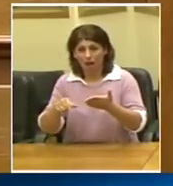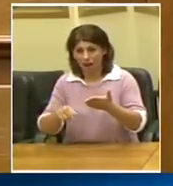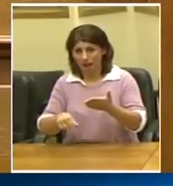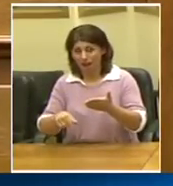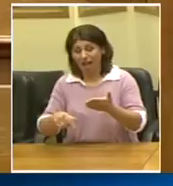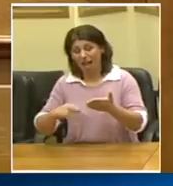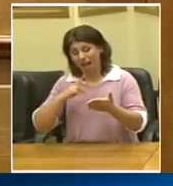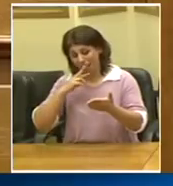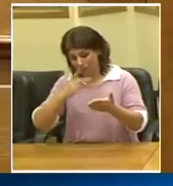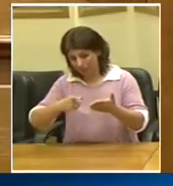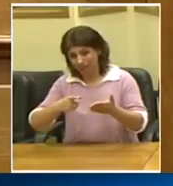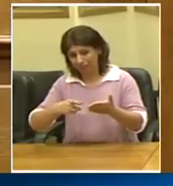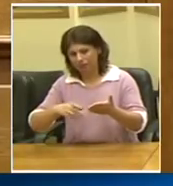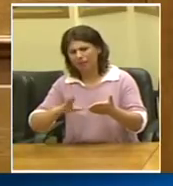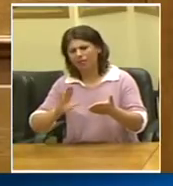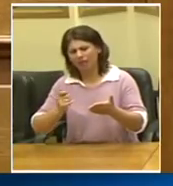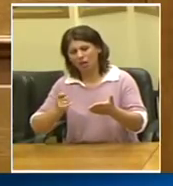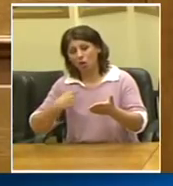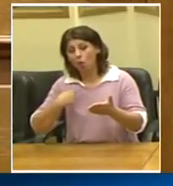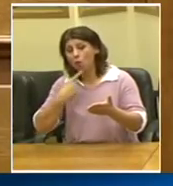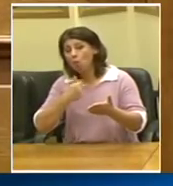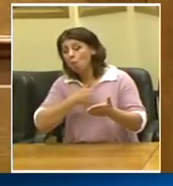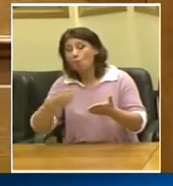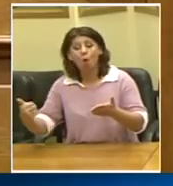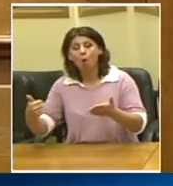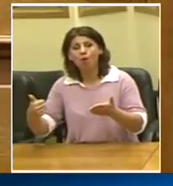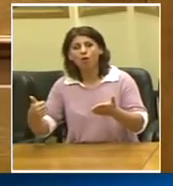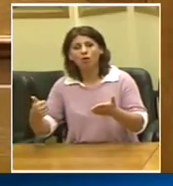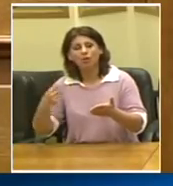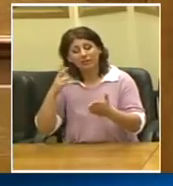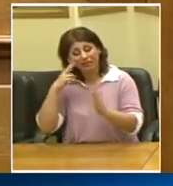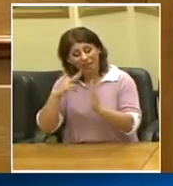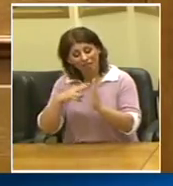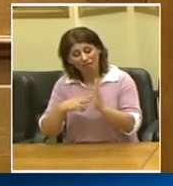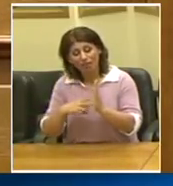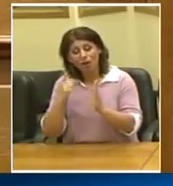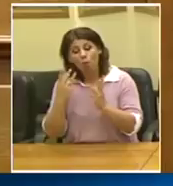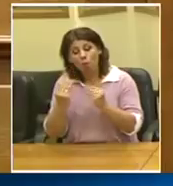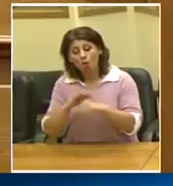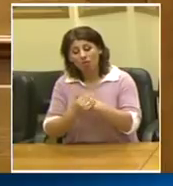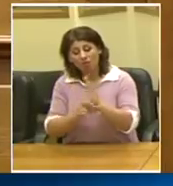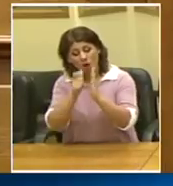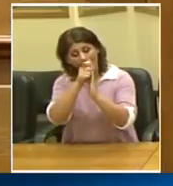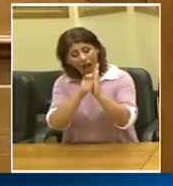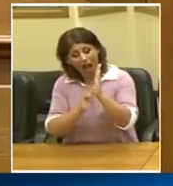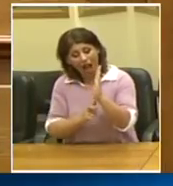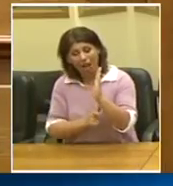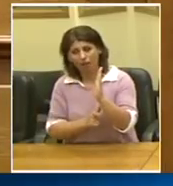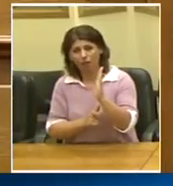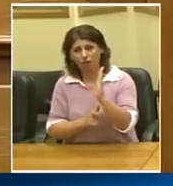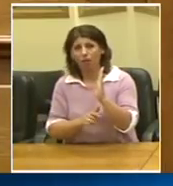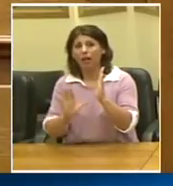αντί άλλης απάντησης για τον κύριο Σαμαρά, θα του συνέστηνα να διαβάσει ένα πολύ ενδιαφέρον άρθρο, το οποίο δεν